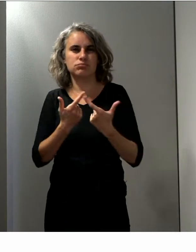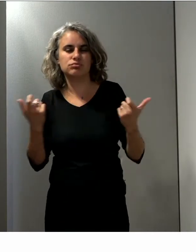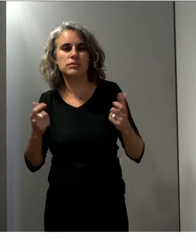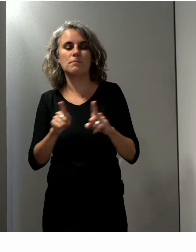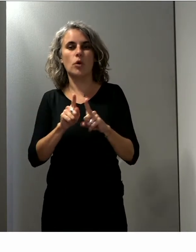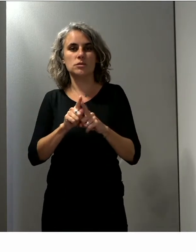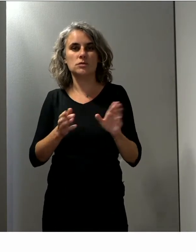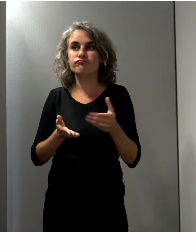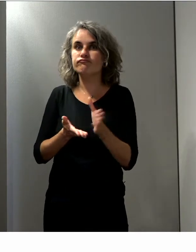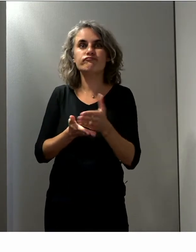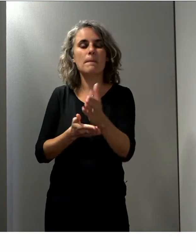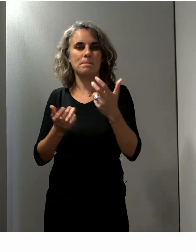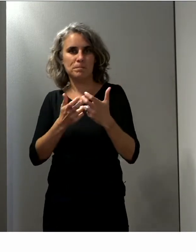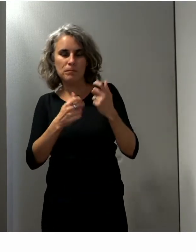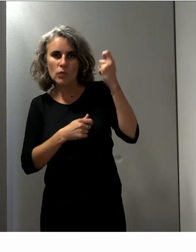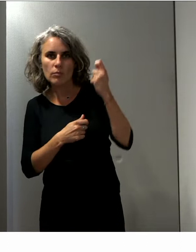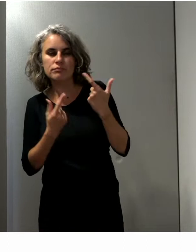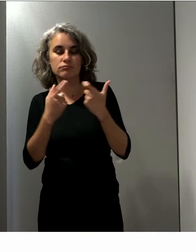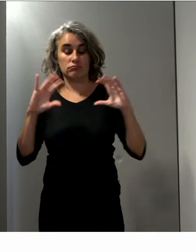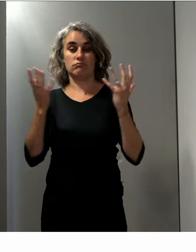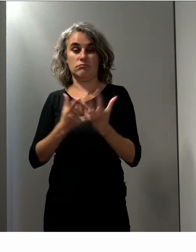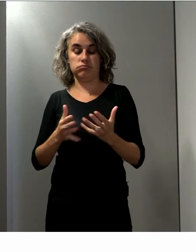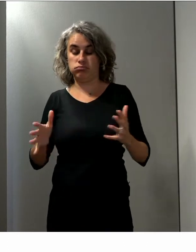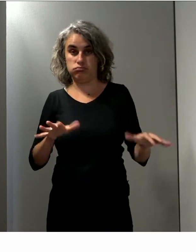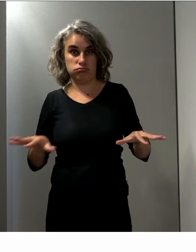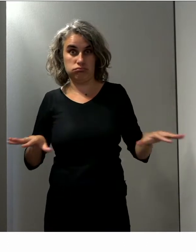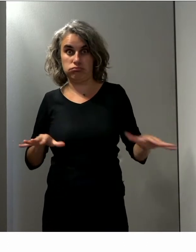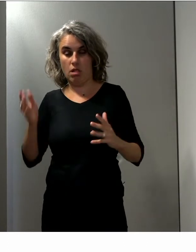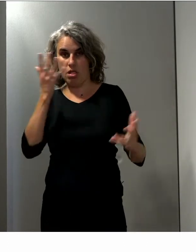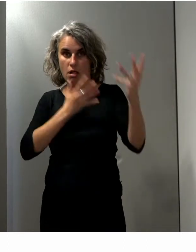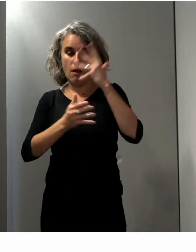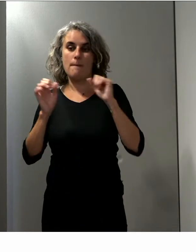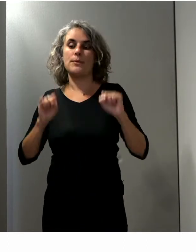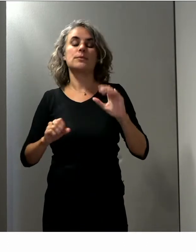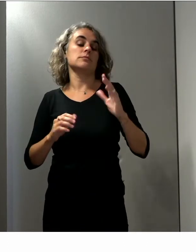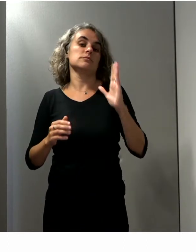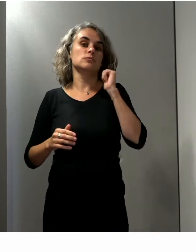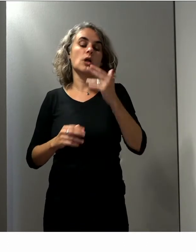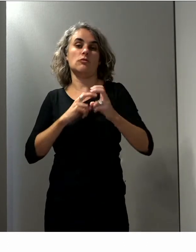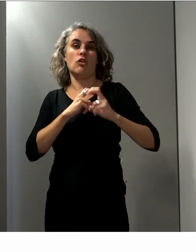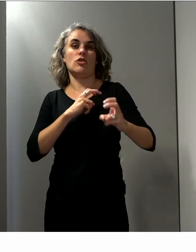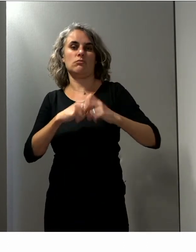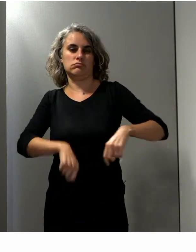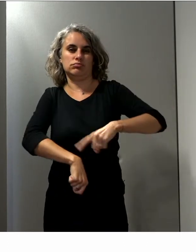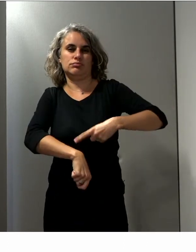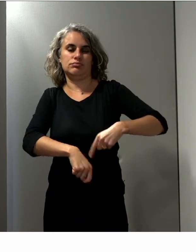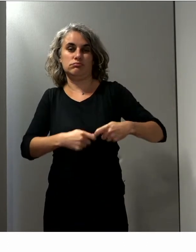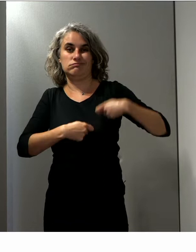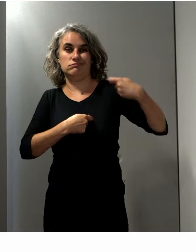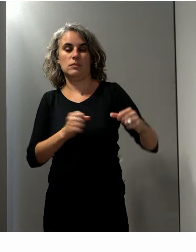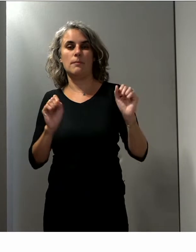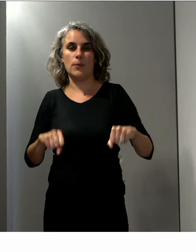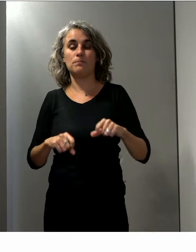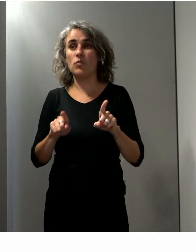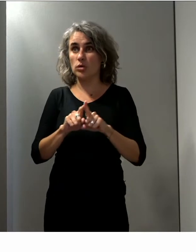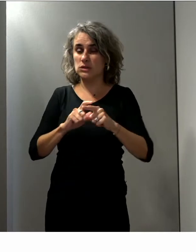les changements d'itinéraire, notamment pour les transports en commun. Et donc toutes ces choses-là font que les trajets prennent 2 fois plus de temps, et que les